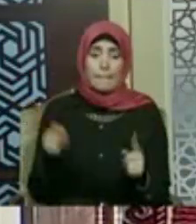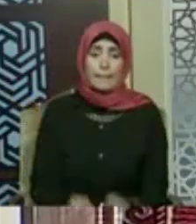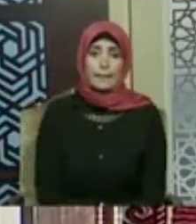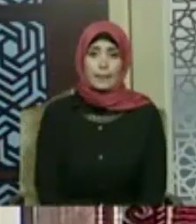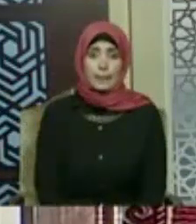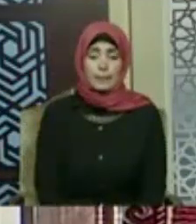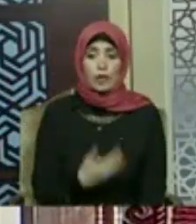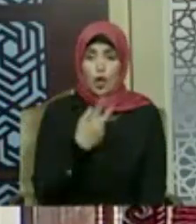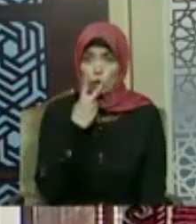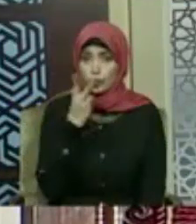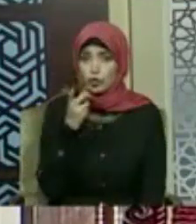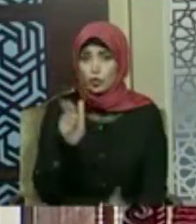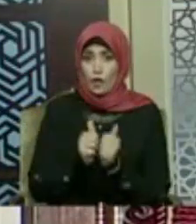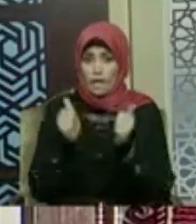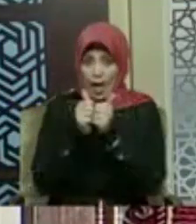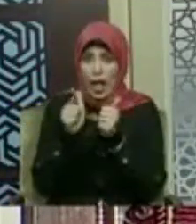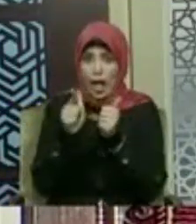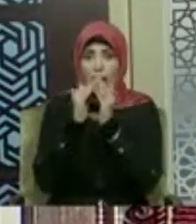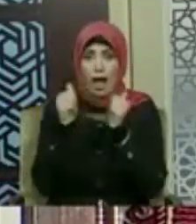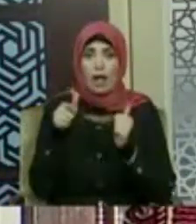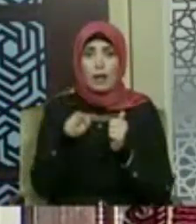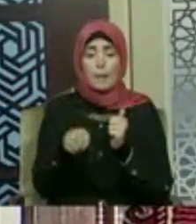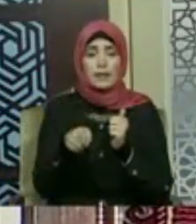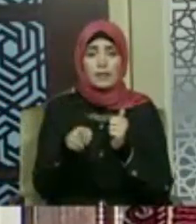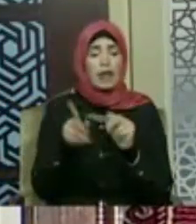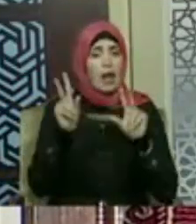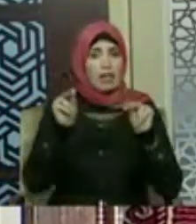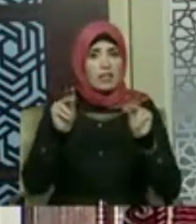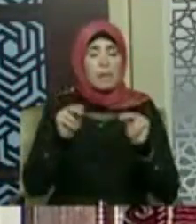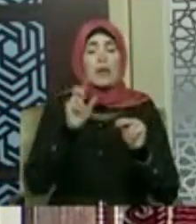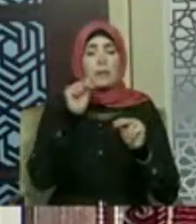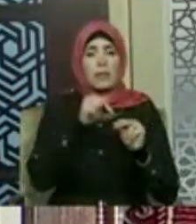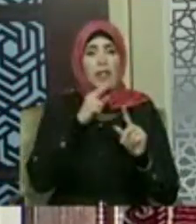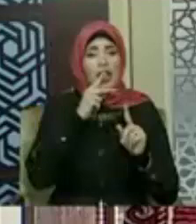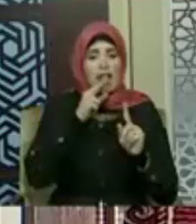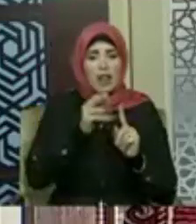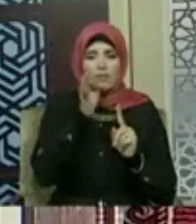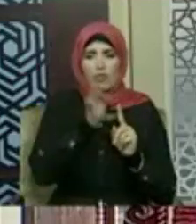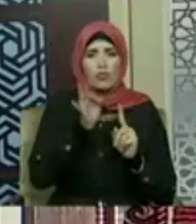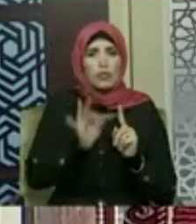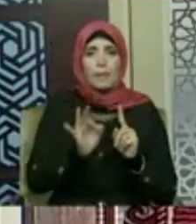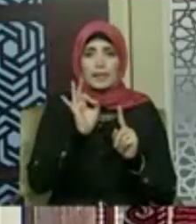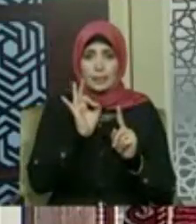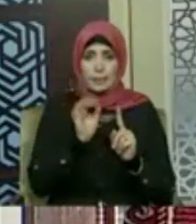أهل مصر كما تحدثت عنهم،